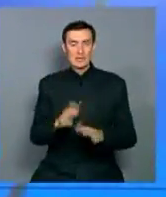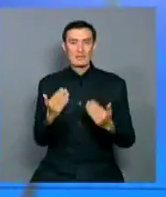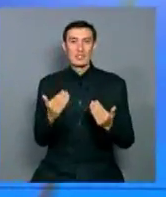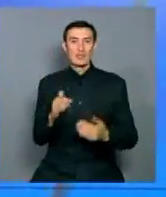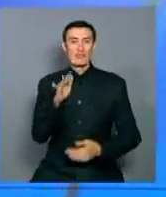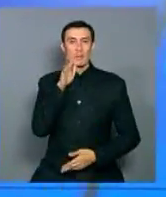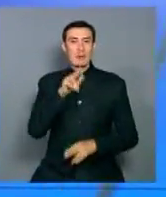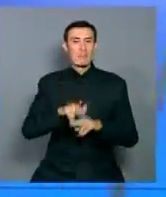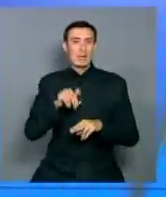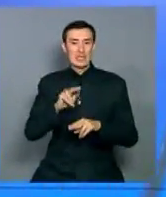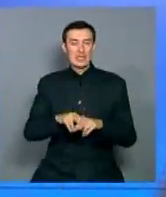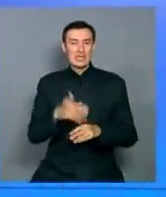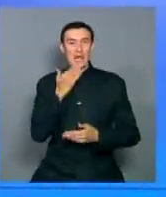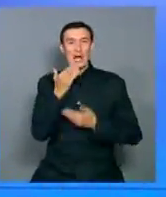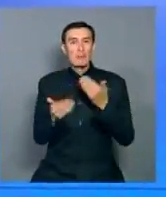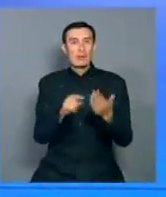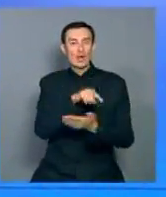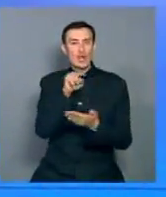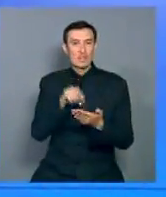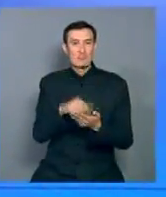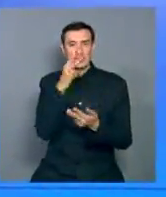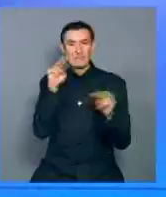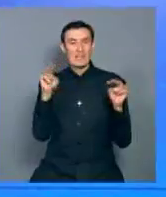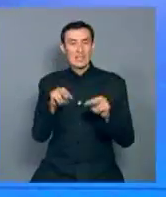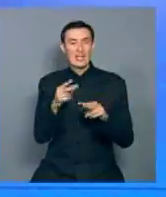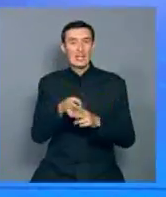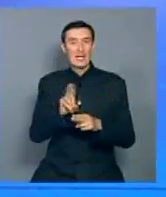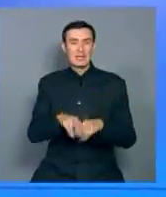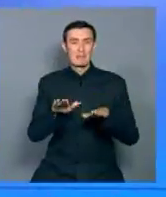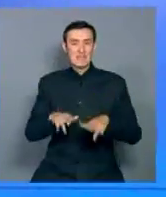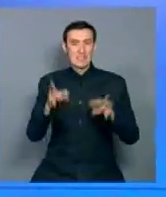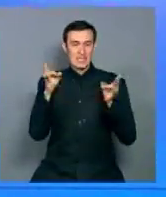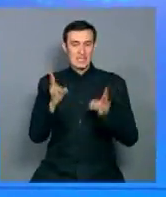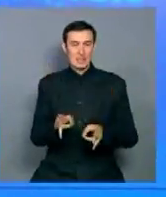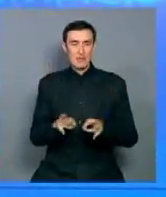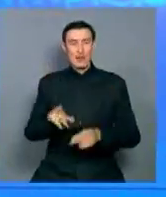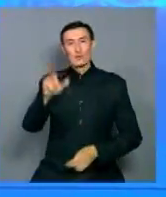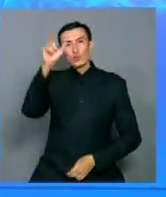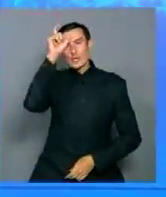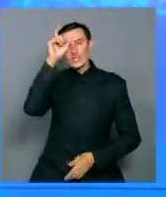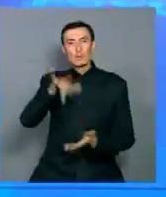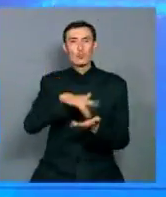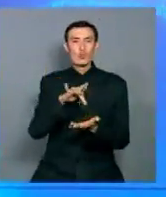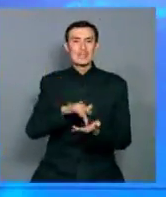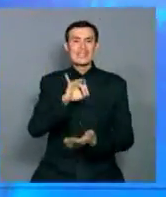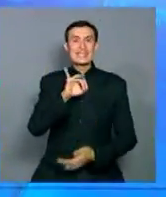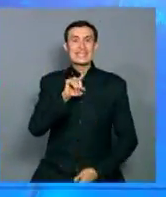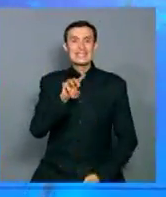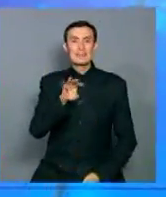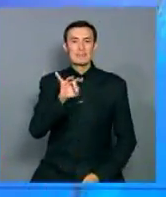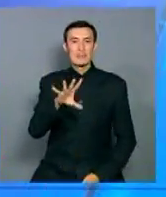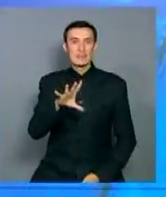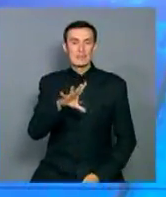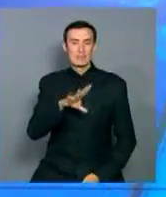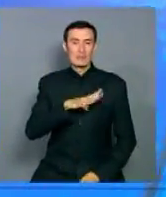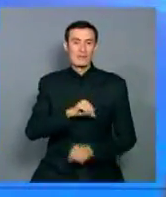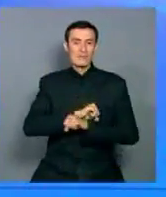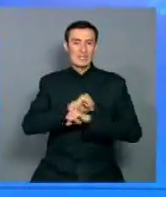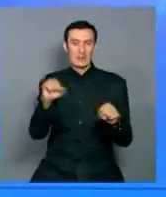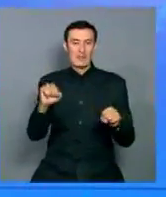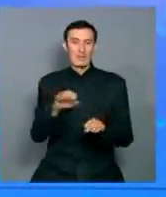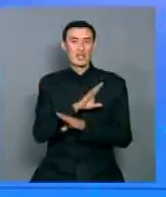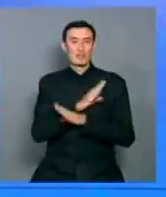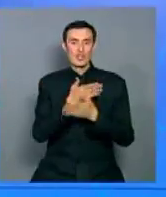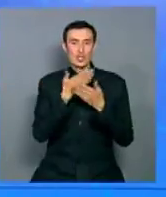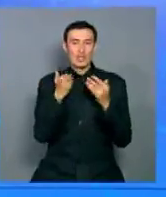настоящее время полиция опрашивает свидетелей на месте инцидента. В турецком Измире прогремел взрыв, погибших нет,